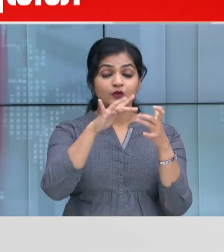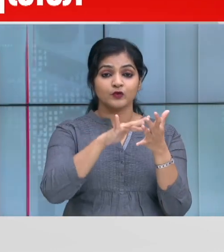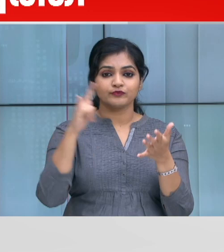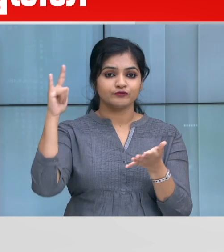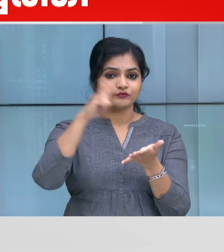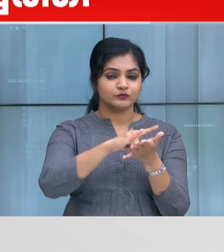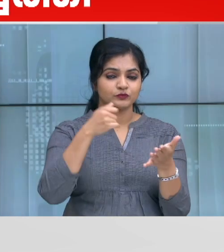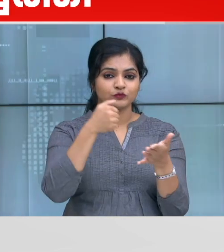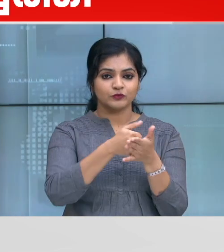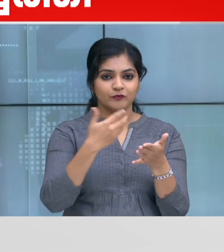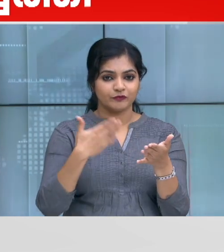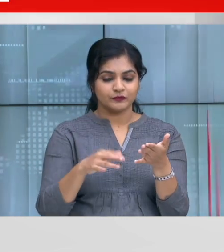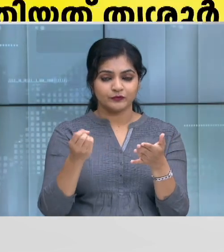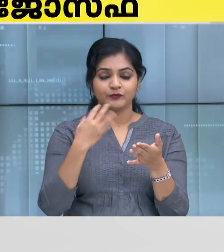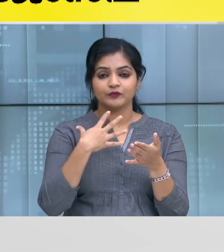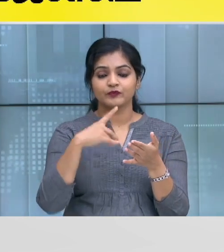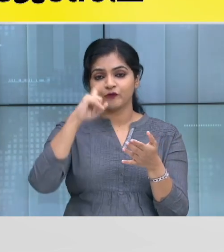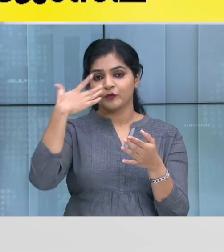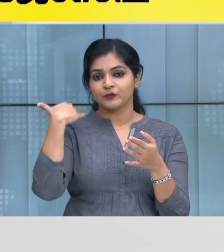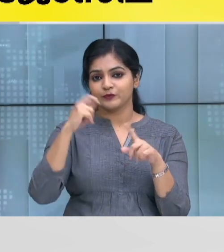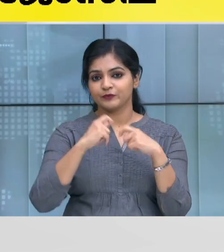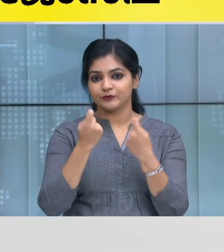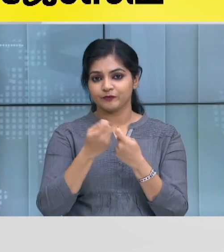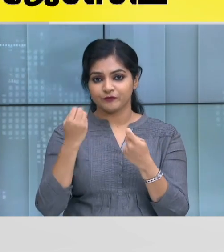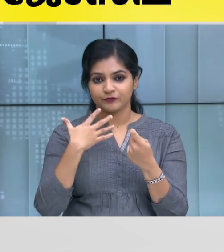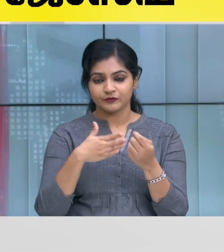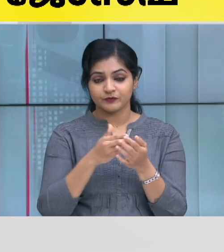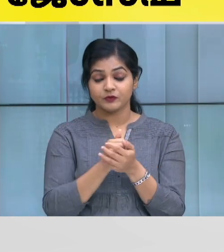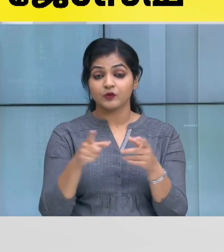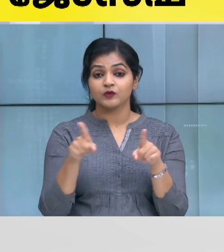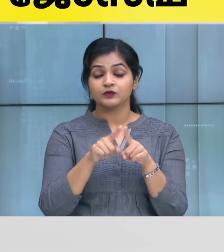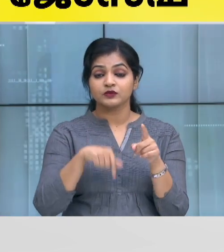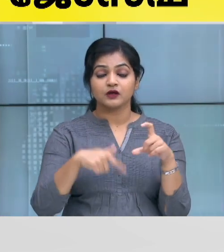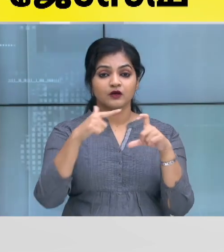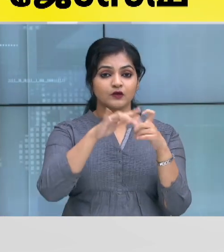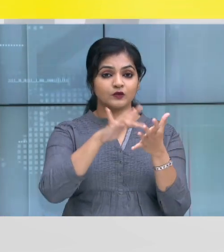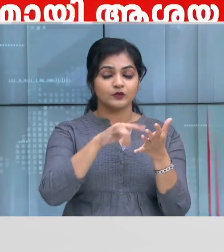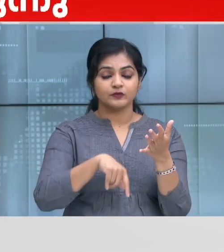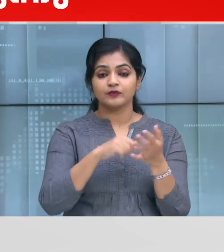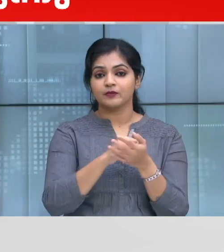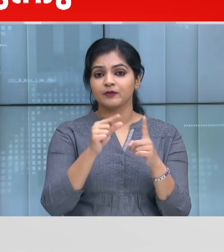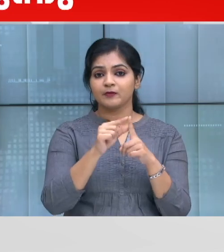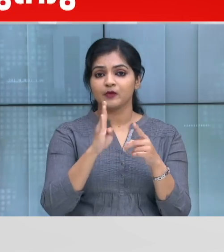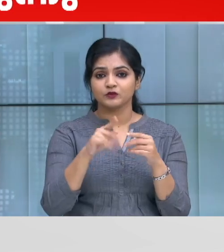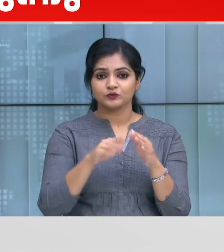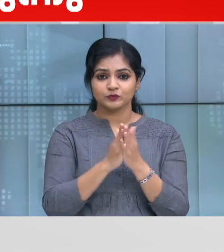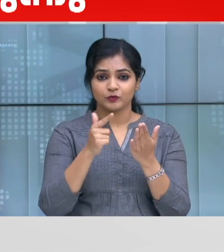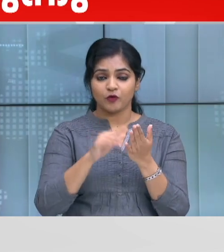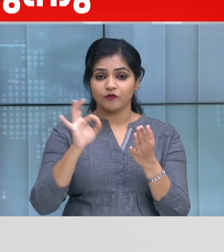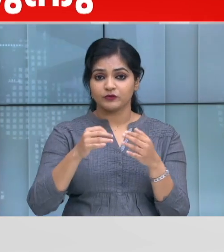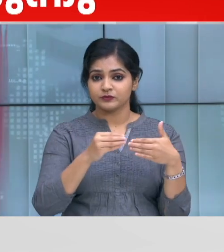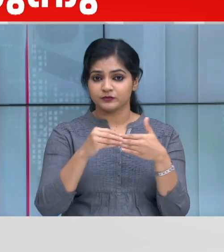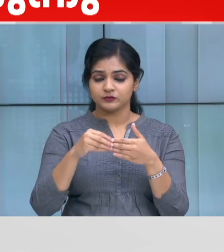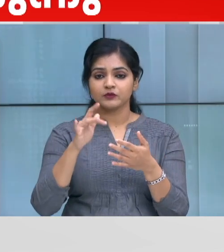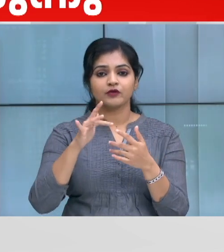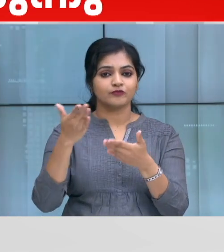വിമാനത്താവളത്തിൽ ഇറങ്ങി എന്നാണ് വിദേശകാര്യ മന്ത്രാലയം അറിയിച്ചിരിക്കുന്നത്. ഒപ്പം തന്നെ കൊച്ചിൻ റീജിയണൽ പാസ്പോർട്ട് ഓഫീസറുടെ നേതൃത്വത്തിൽ ഇവരെ